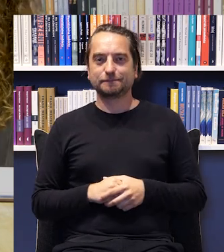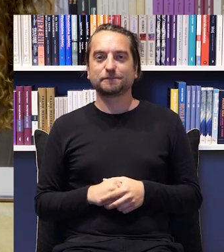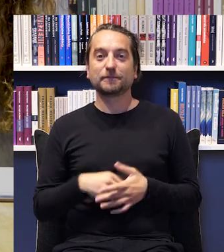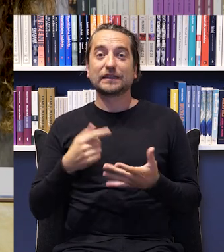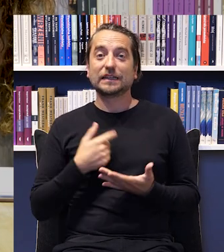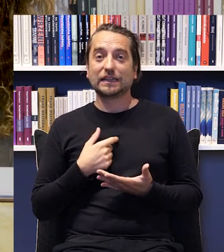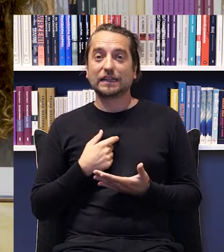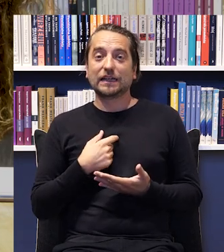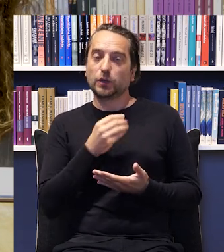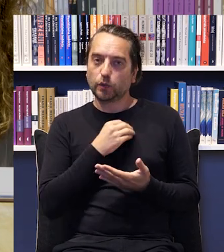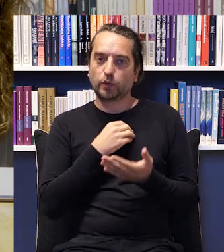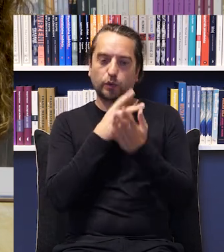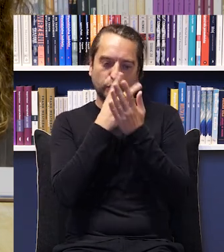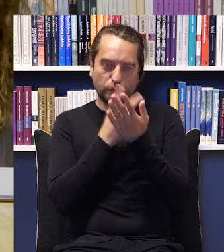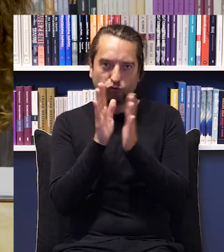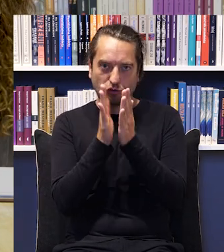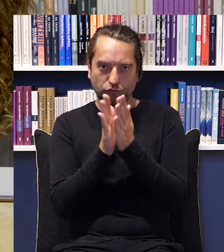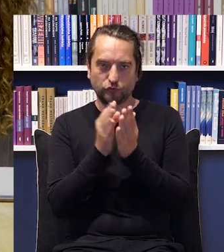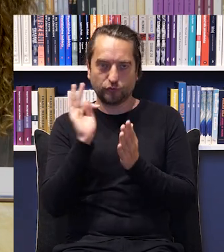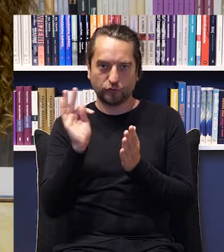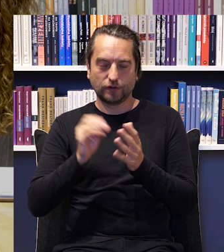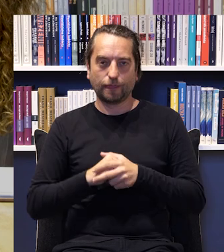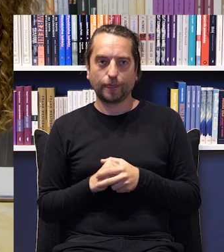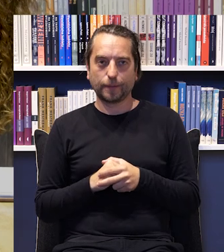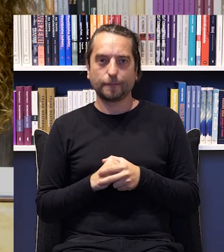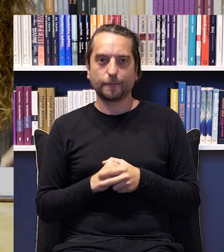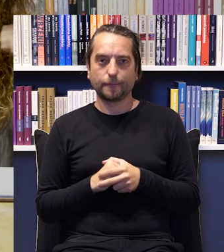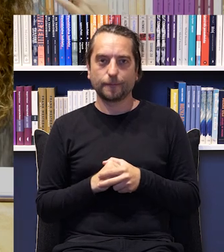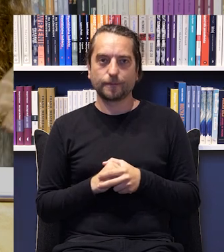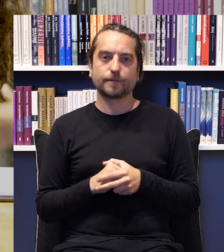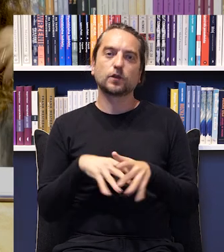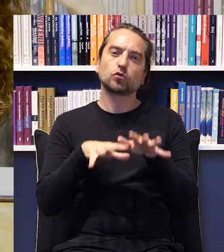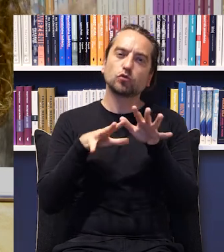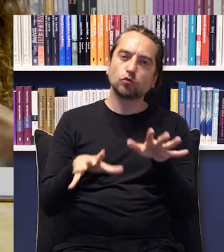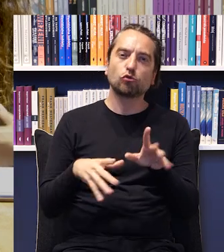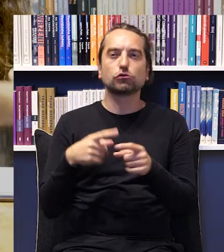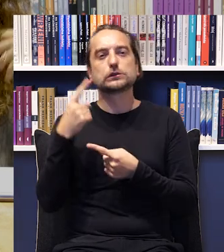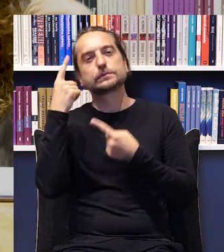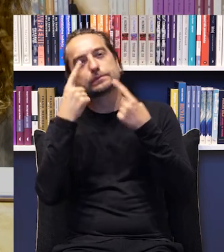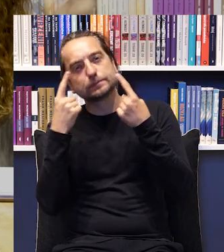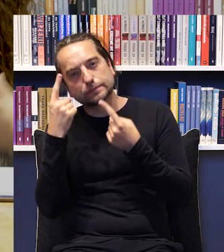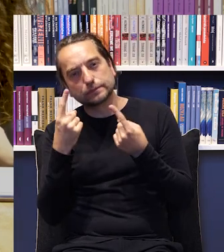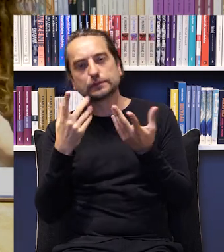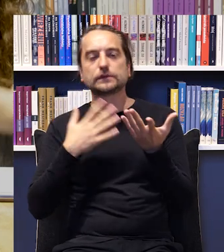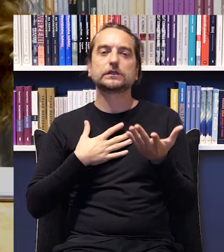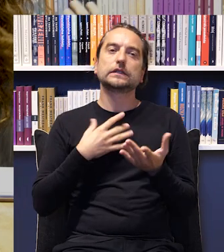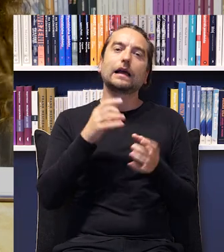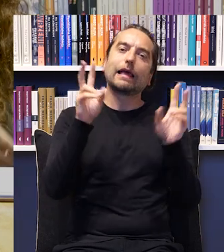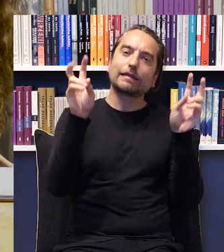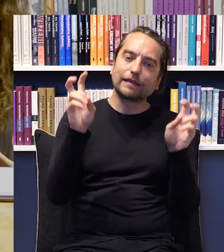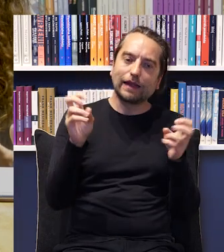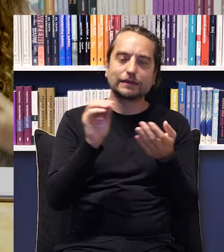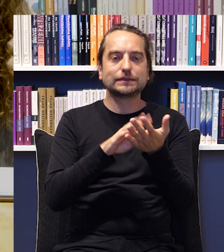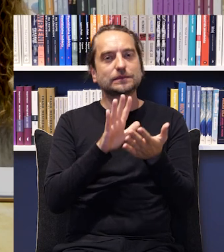Ponieważ ja właściwie, czytając twoją książkę, obok masy różnych refleksji, przemyśleń, cytatów, które